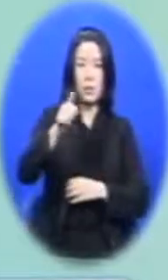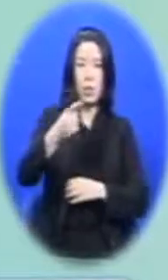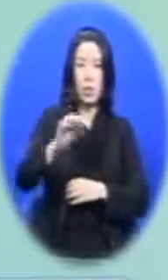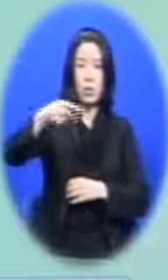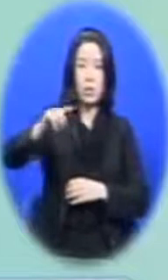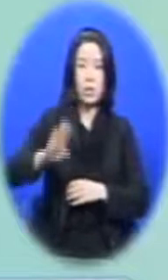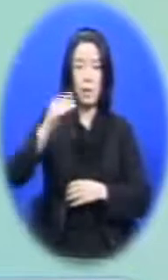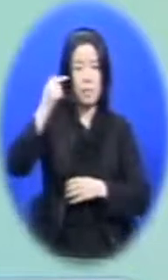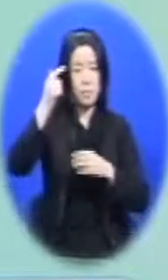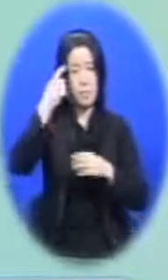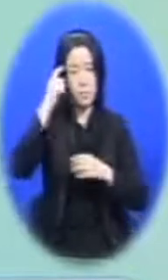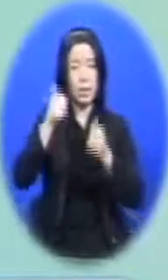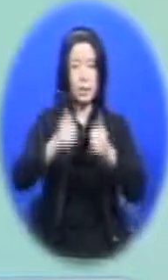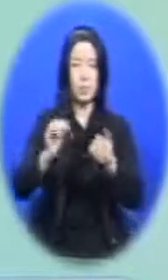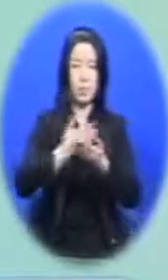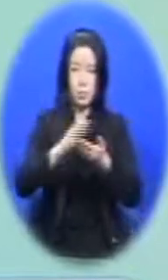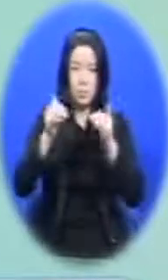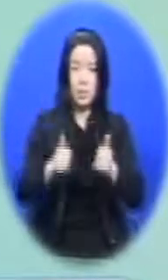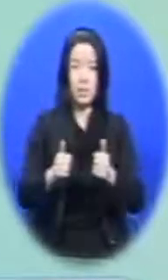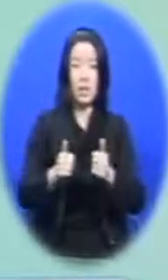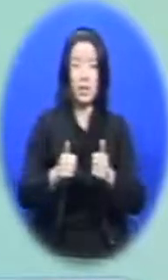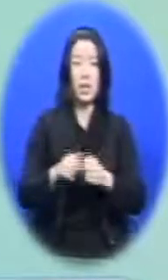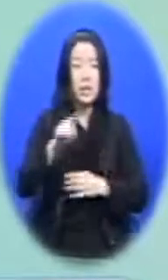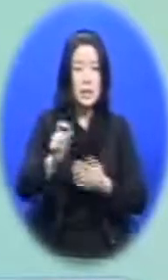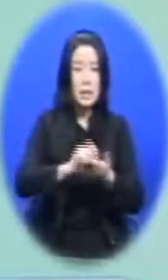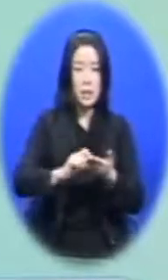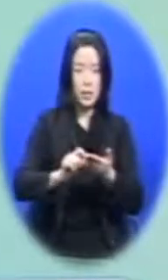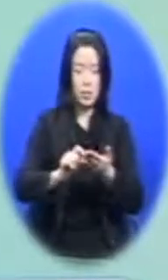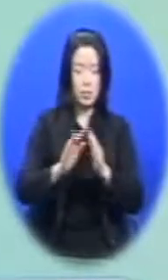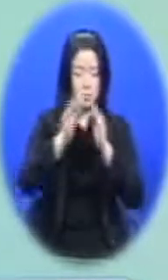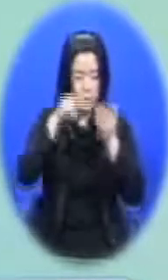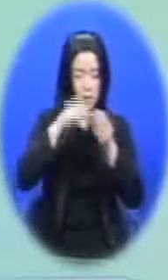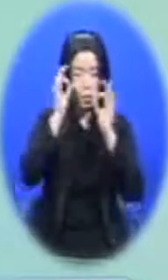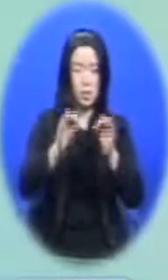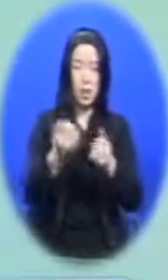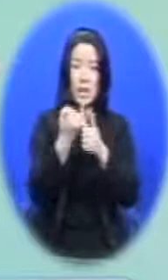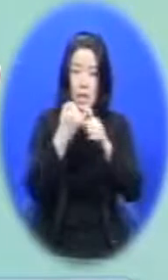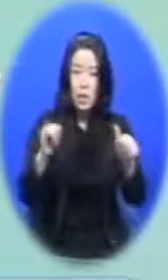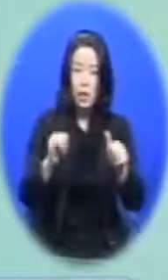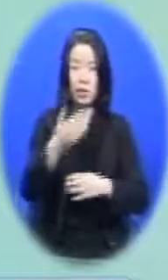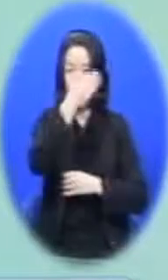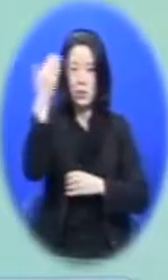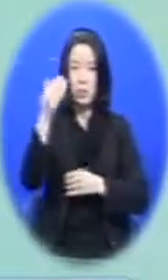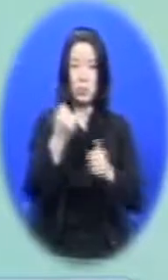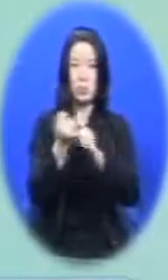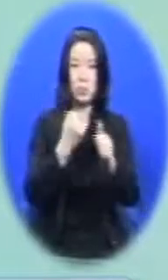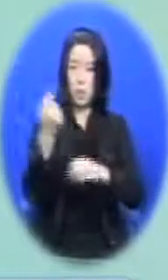판사님이라고 그분이 쓰신 글을 읽었는데, 이혼하겠다고 젊은 부부가